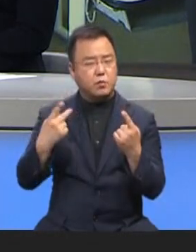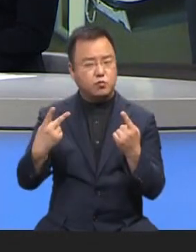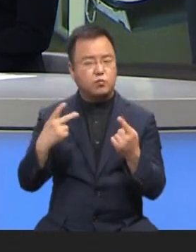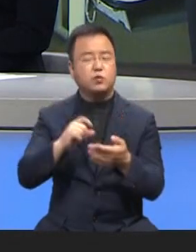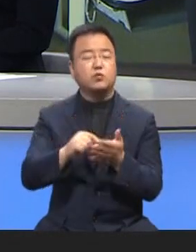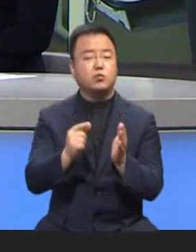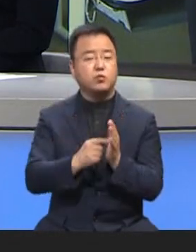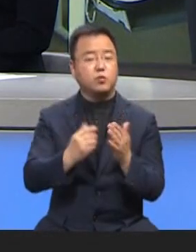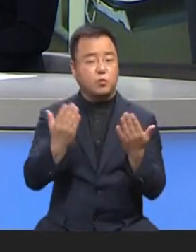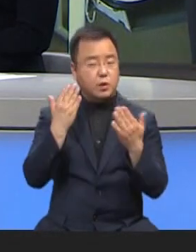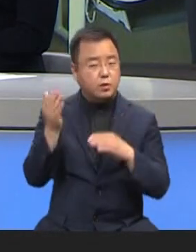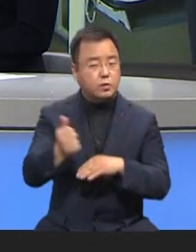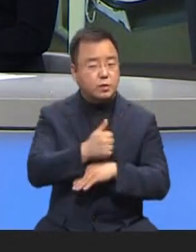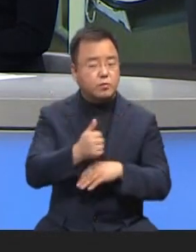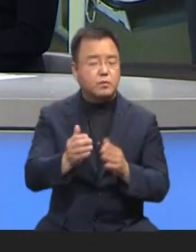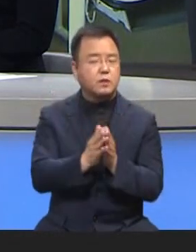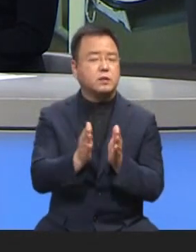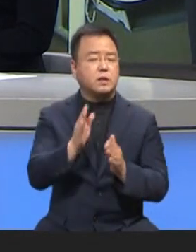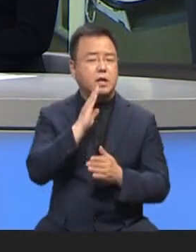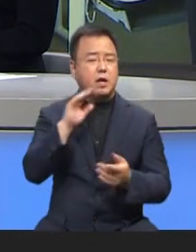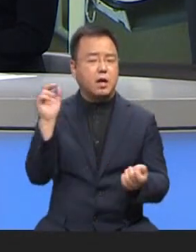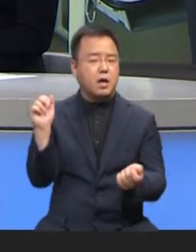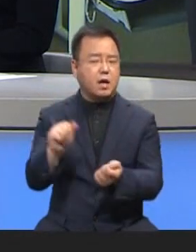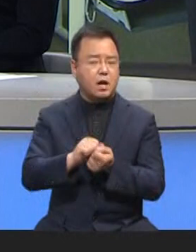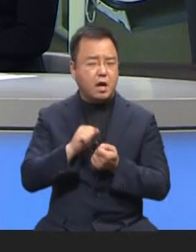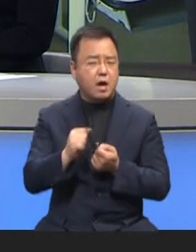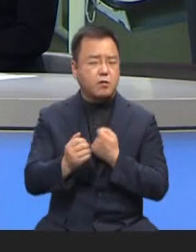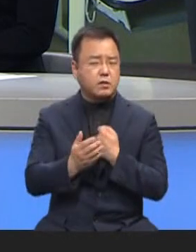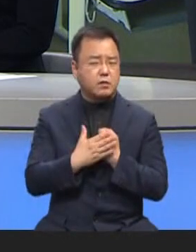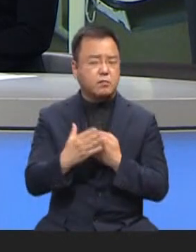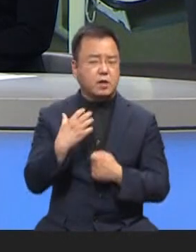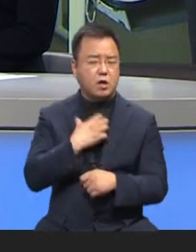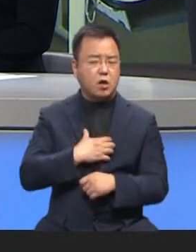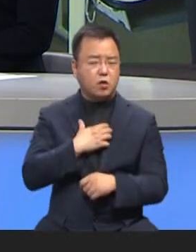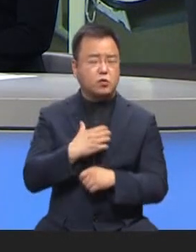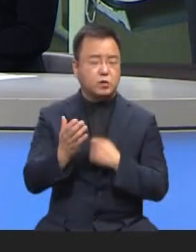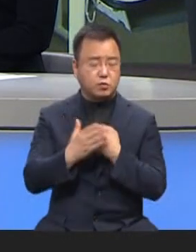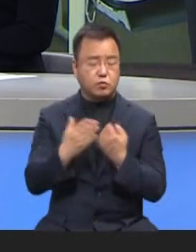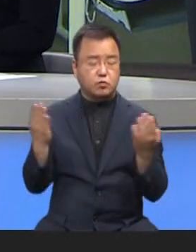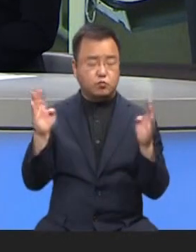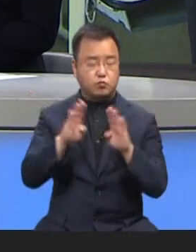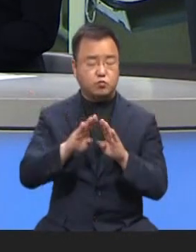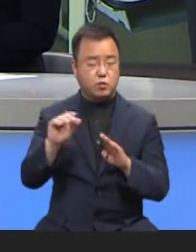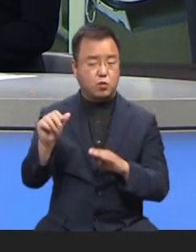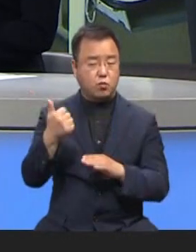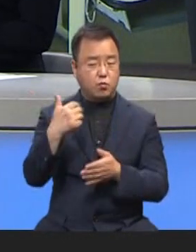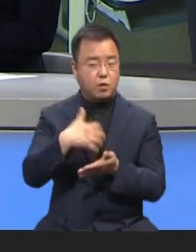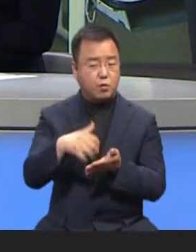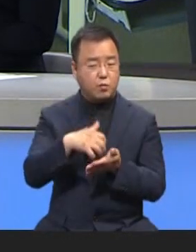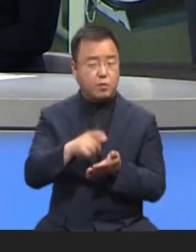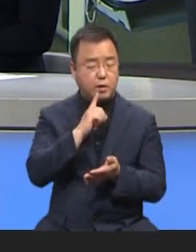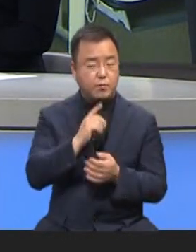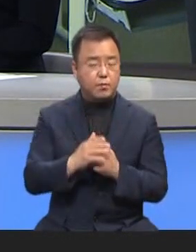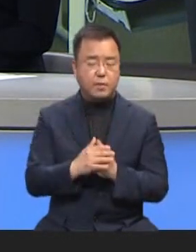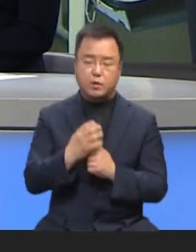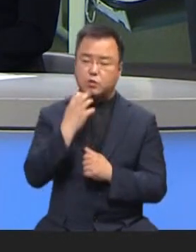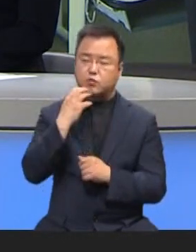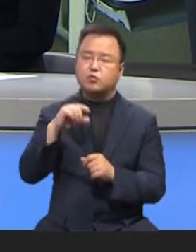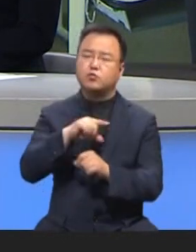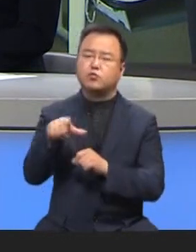하게 되는건데 여전히 가면 무료로 문 닫는 학교가 590 넘는다고 요 이에 역시 수도권 이